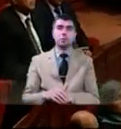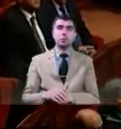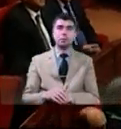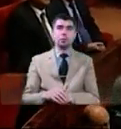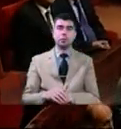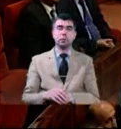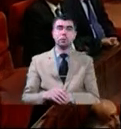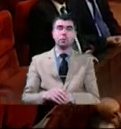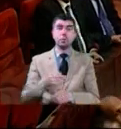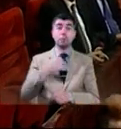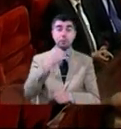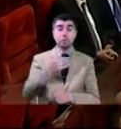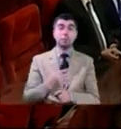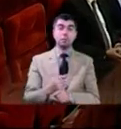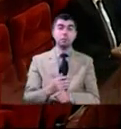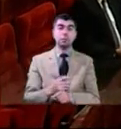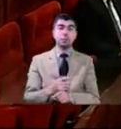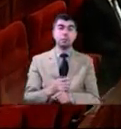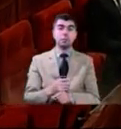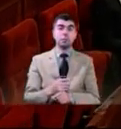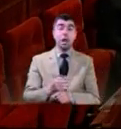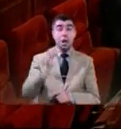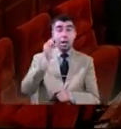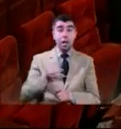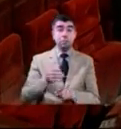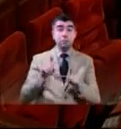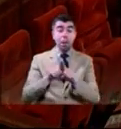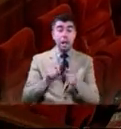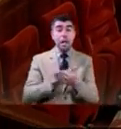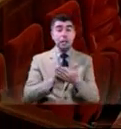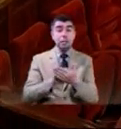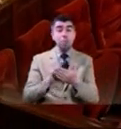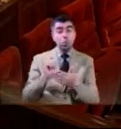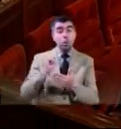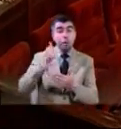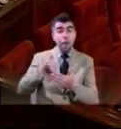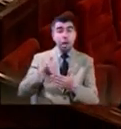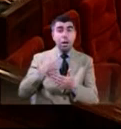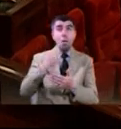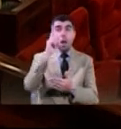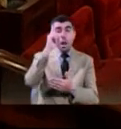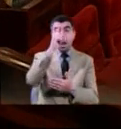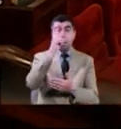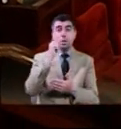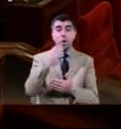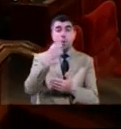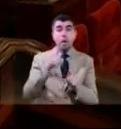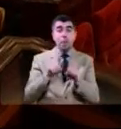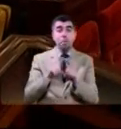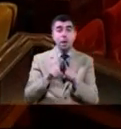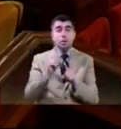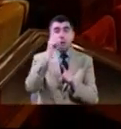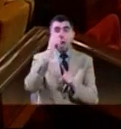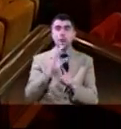2036 وفي الدولة لابد تضرب الحساب 2036 وخا الله اللي عالم واش غتكون هنا ولا غتكون مشيتي عند الله.